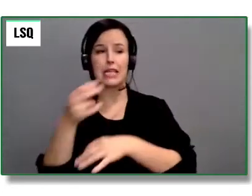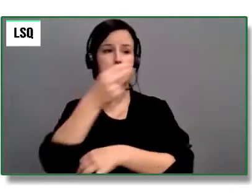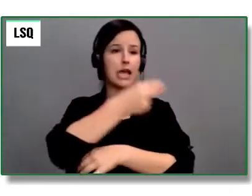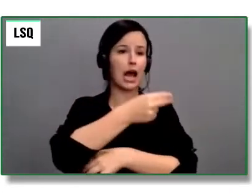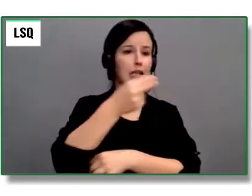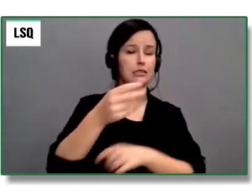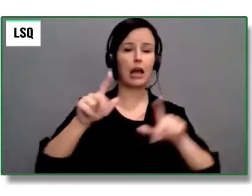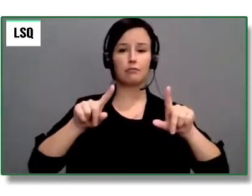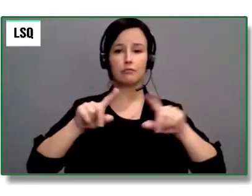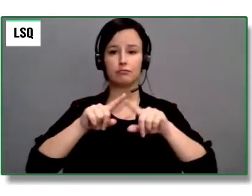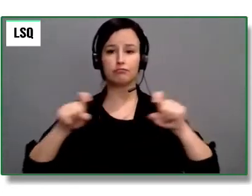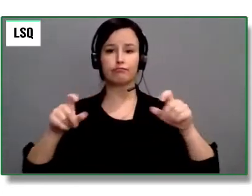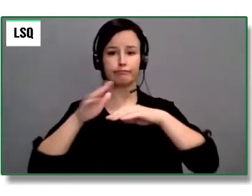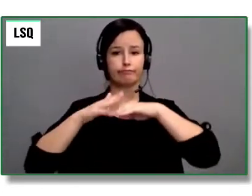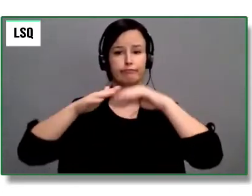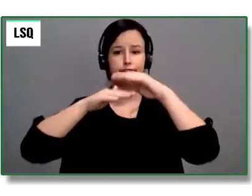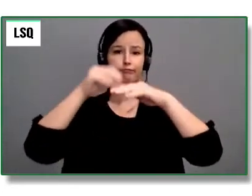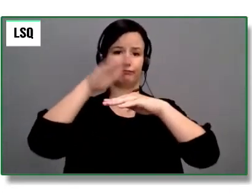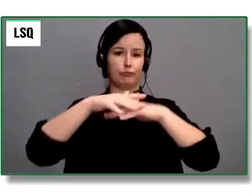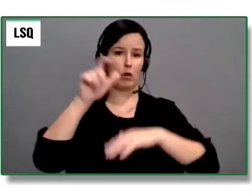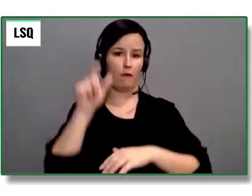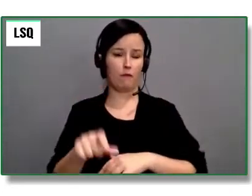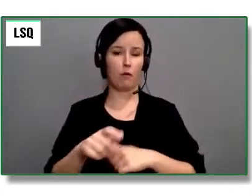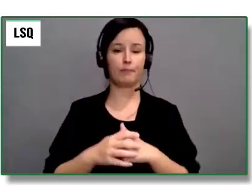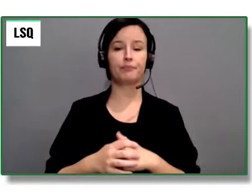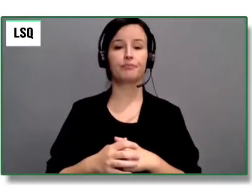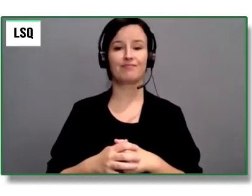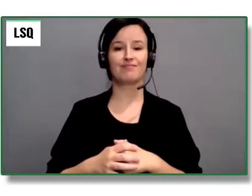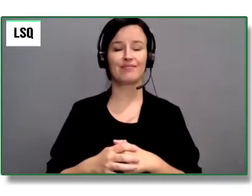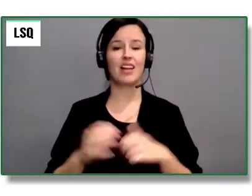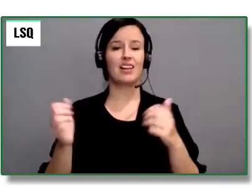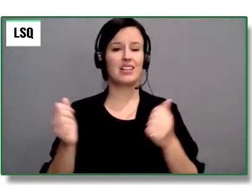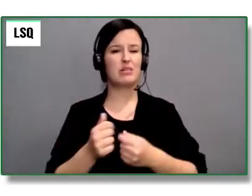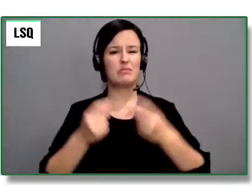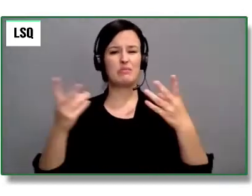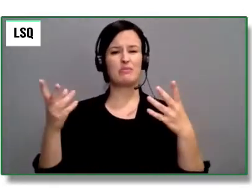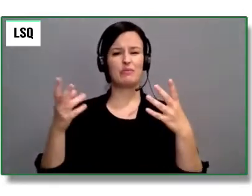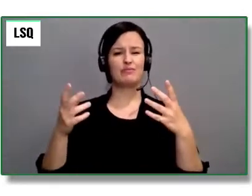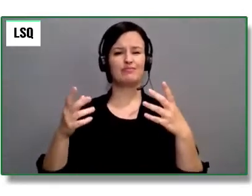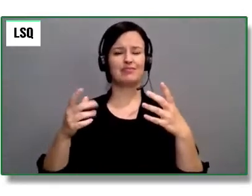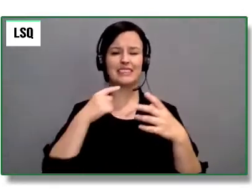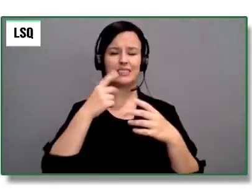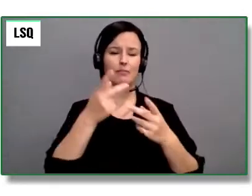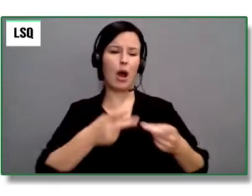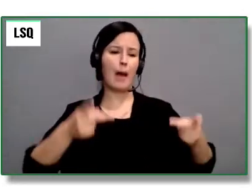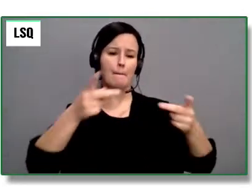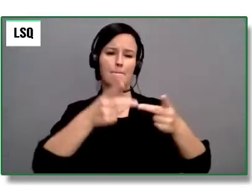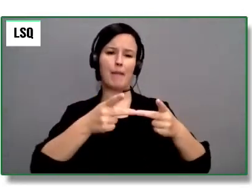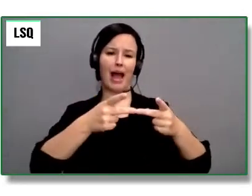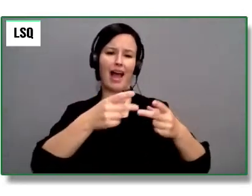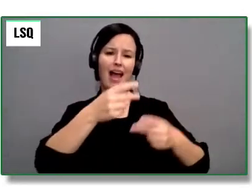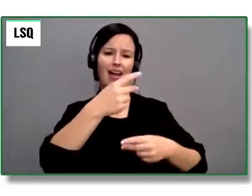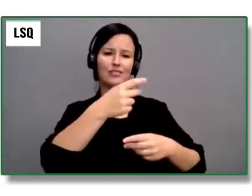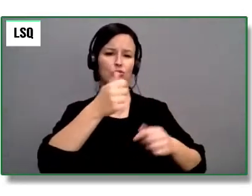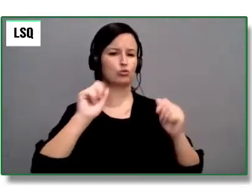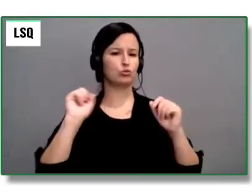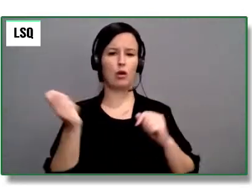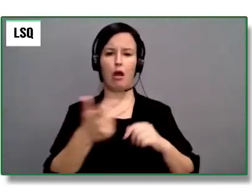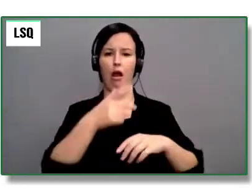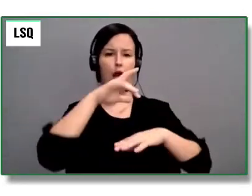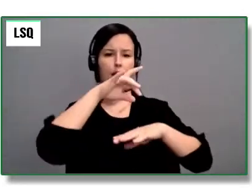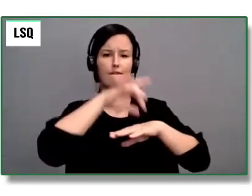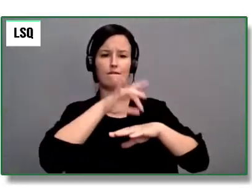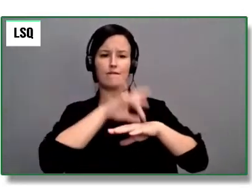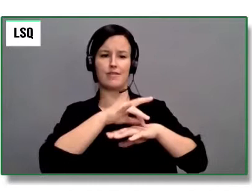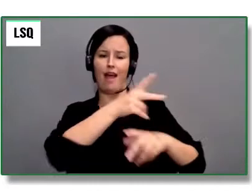corps. La prochaine diapositive dit que les parcs sont des terres autochtones volées, une reconnaissance de